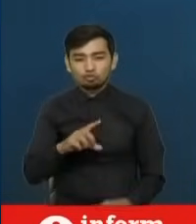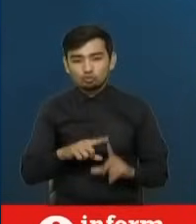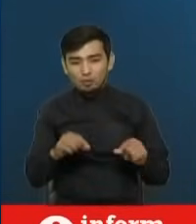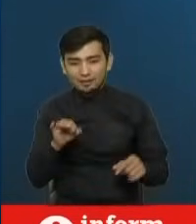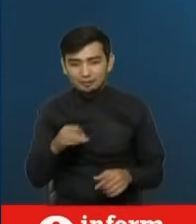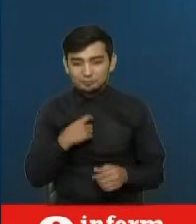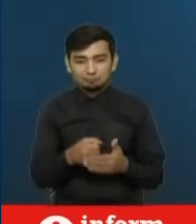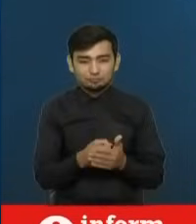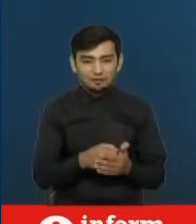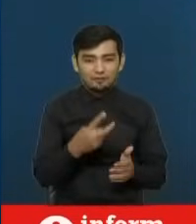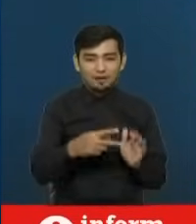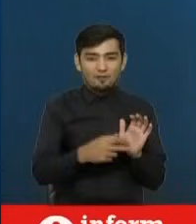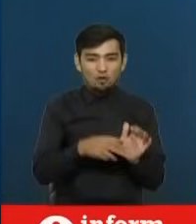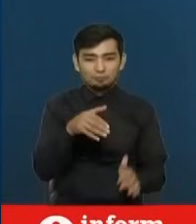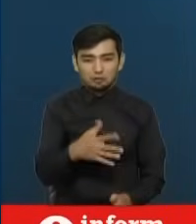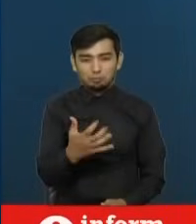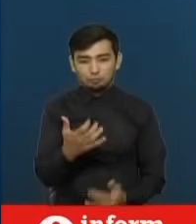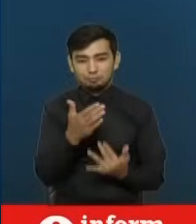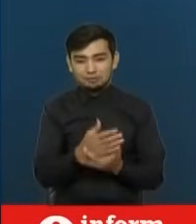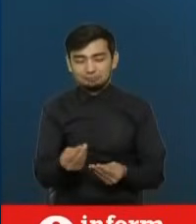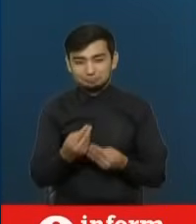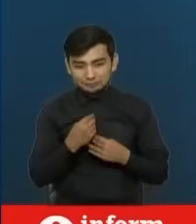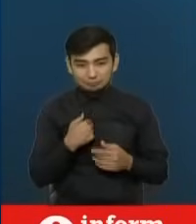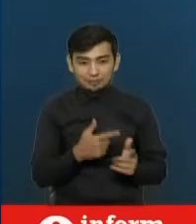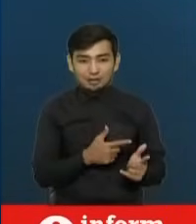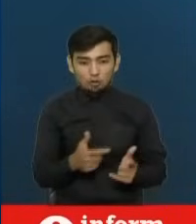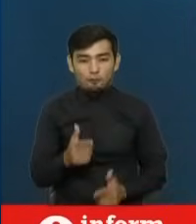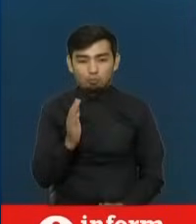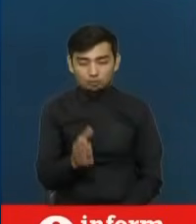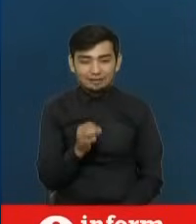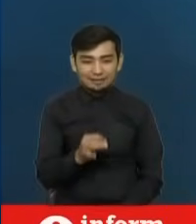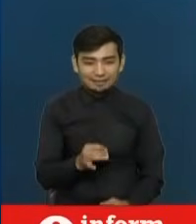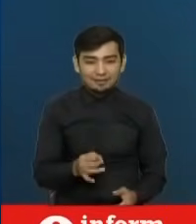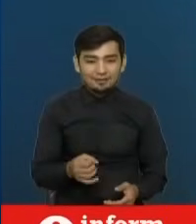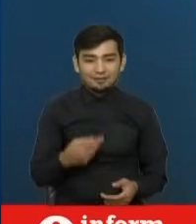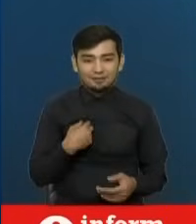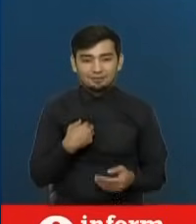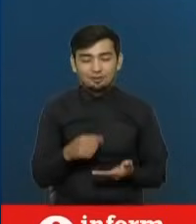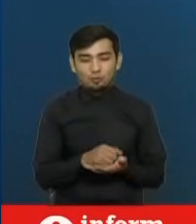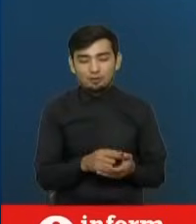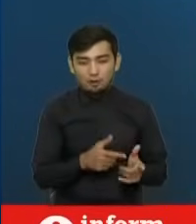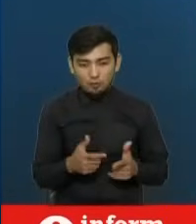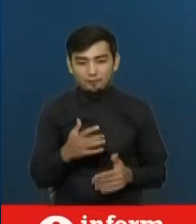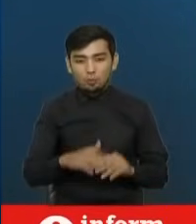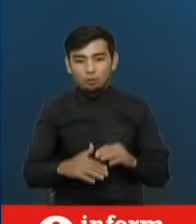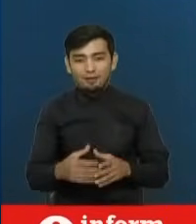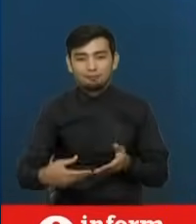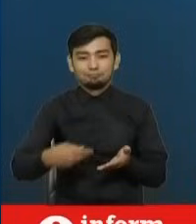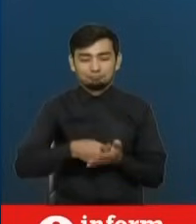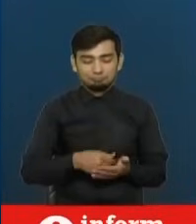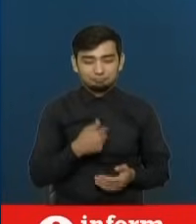берём 500 и вс как готово будет потом уже забираете остальные в руки